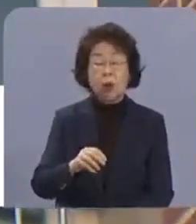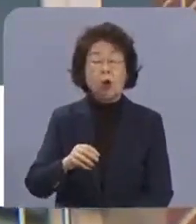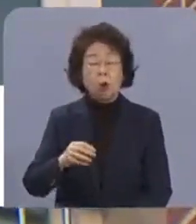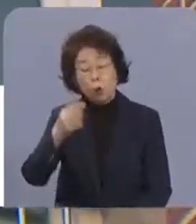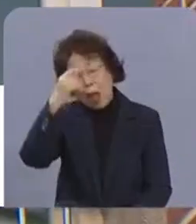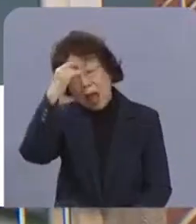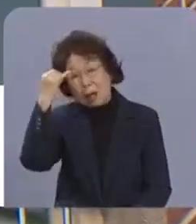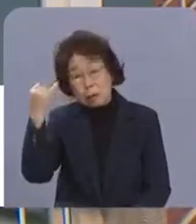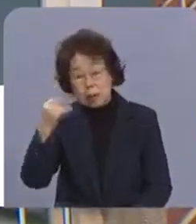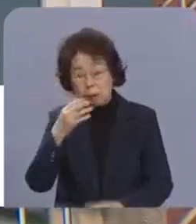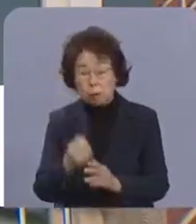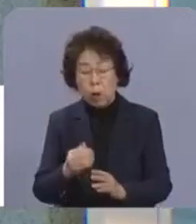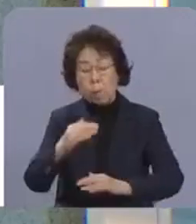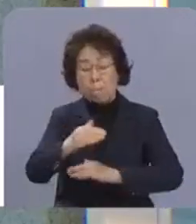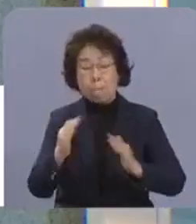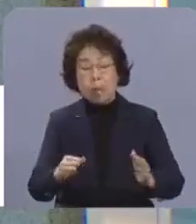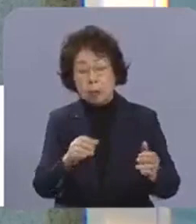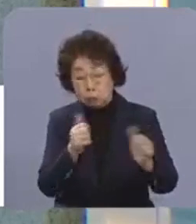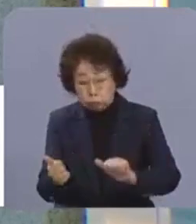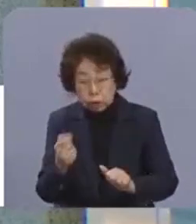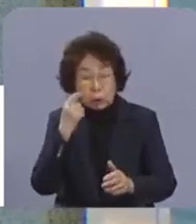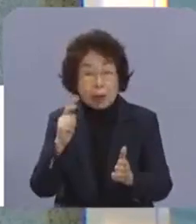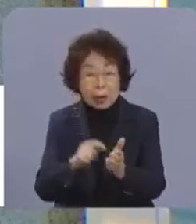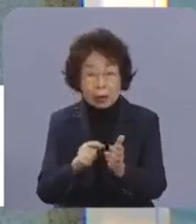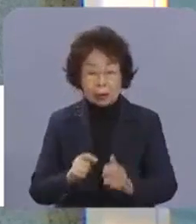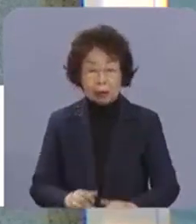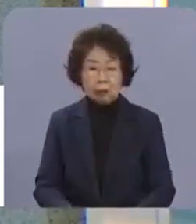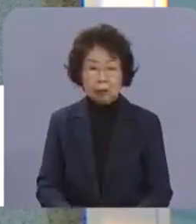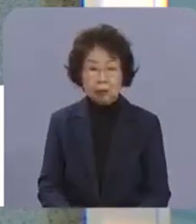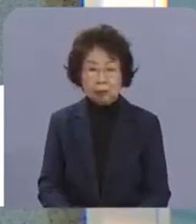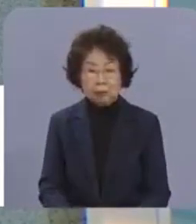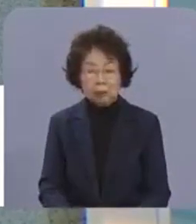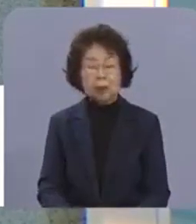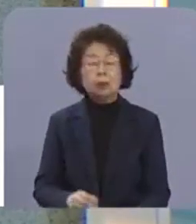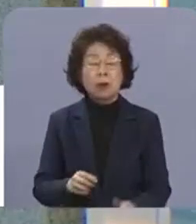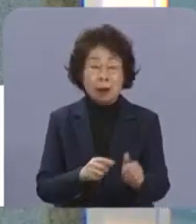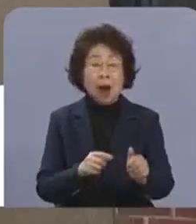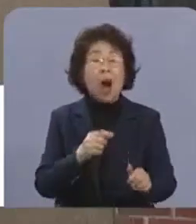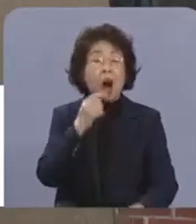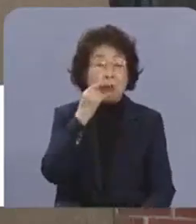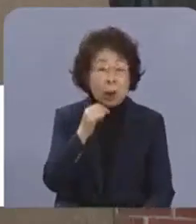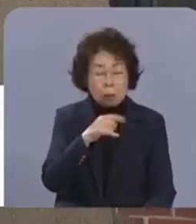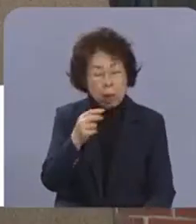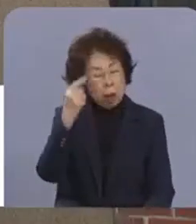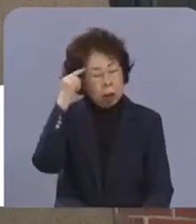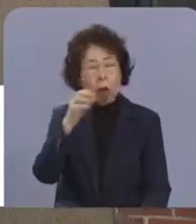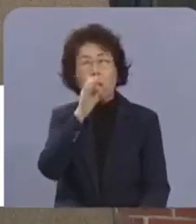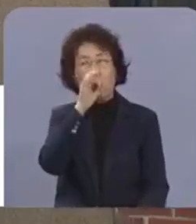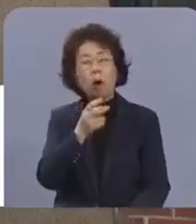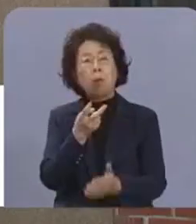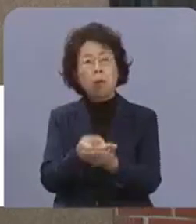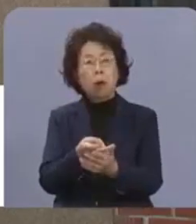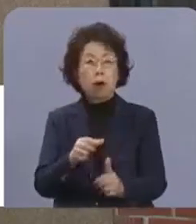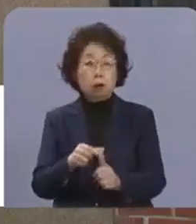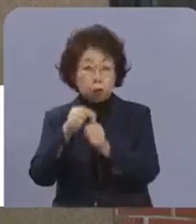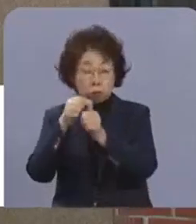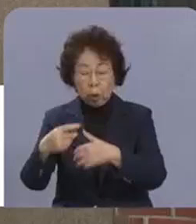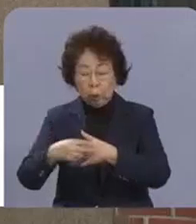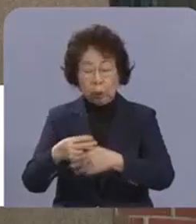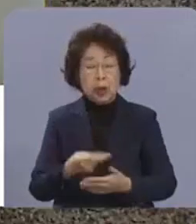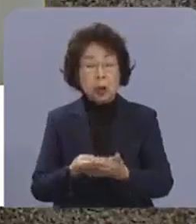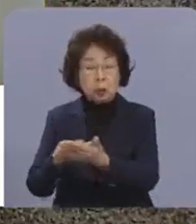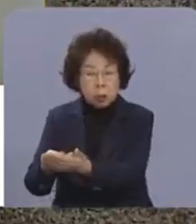외할머니가 한방에서 숨진채 발견됐습니다 또씨 어머니는 의식을 잃은채 구조돼 병원으로